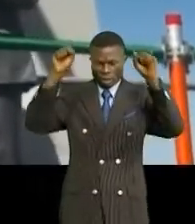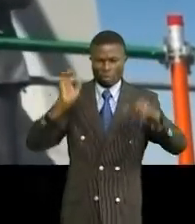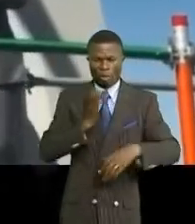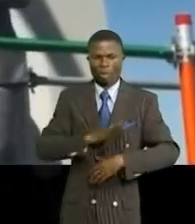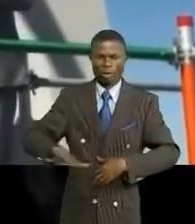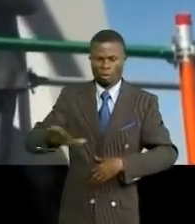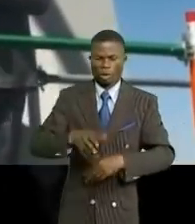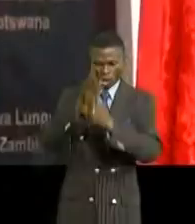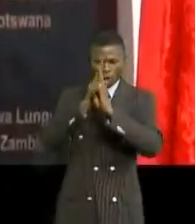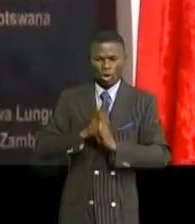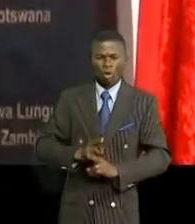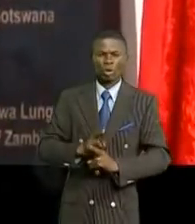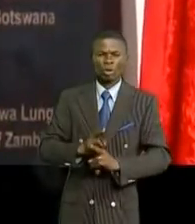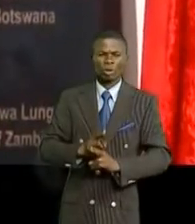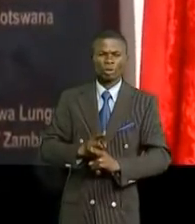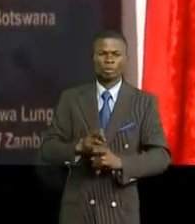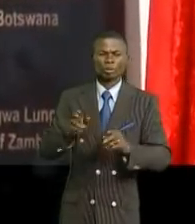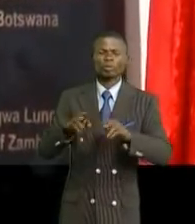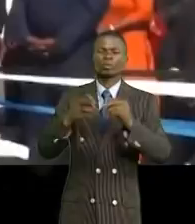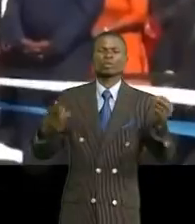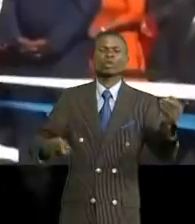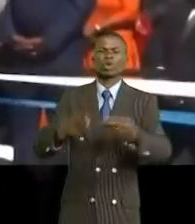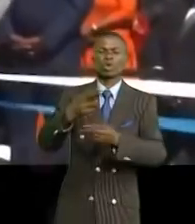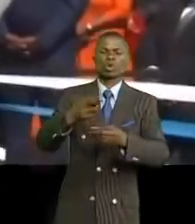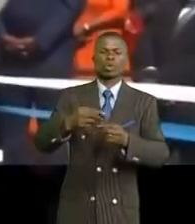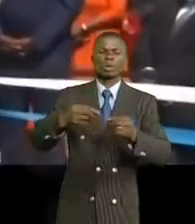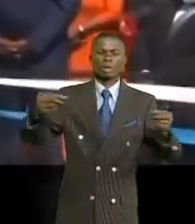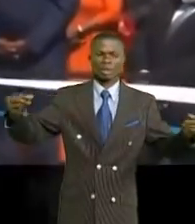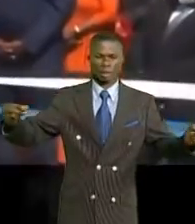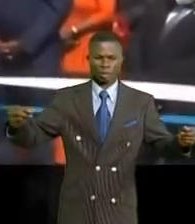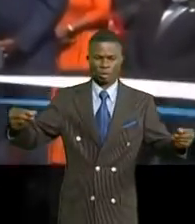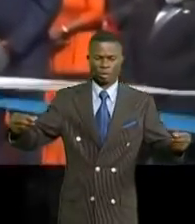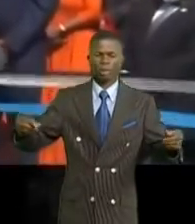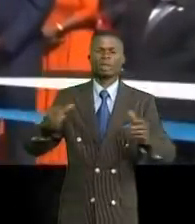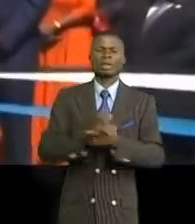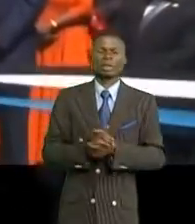aussi l'honneur d'un nouvel hymne mais également les couper le ruban symbolique